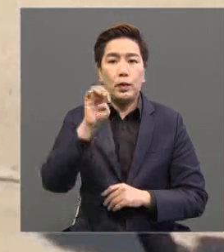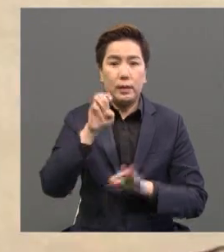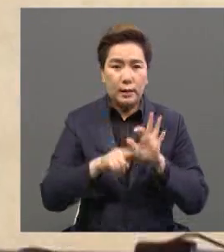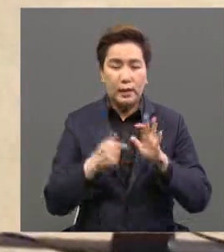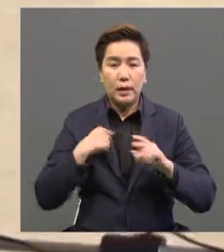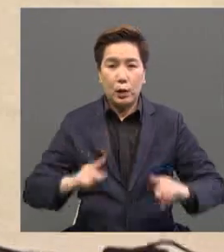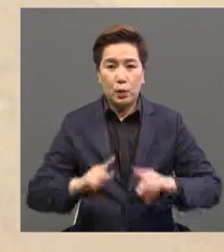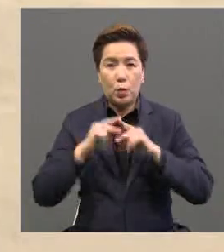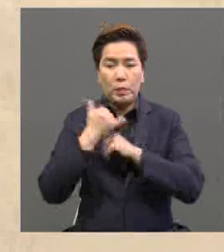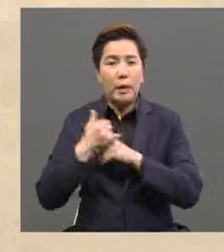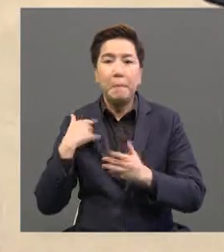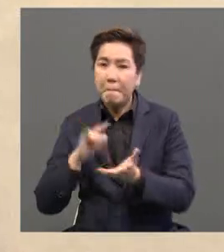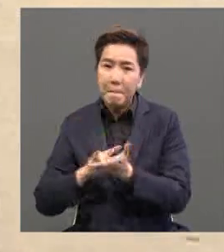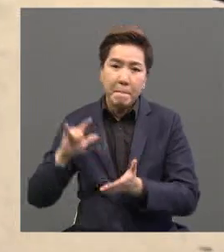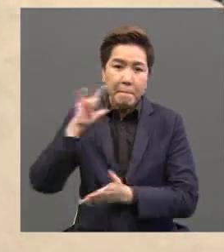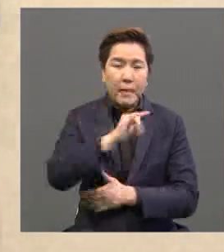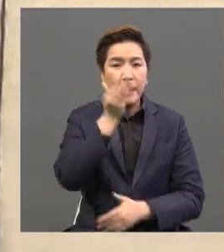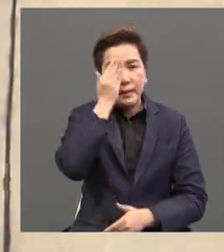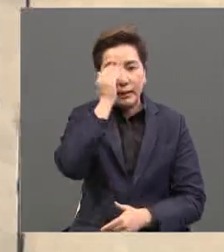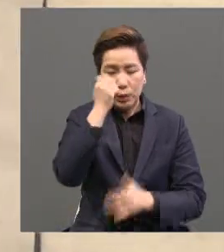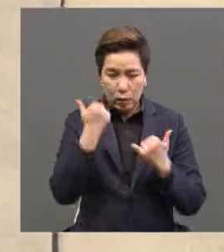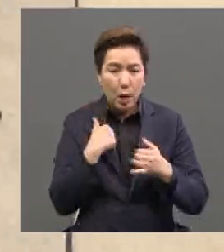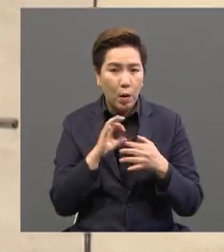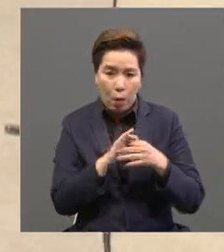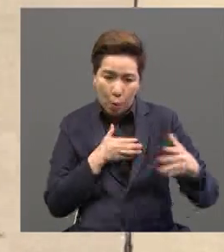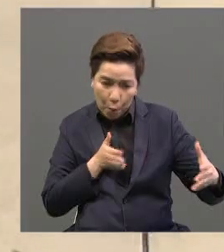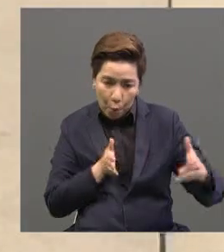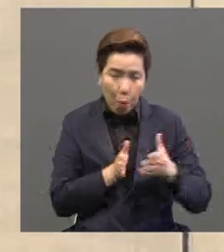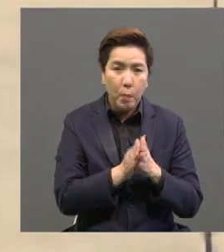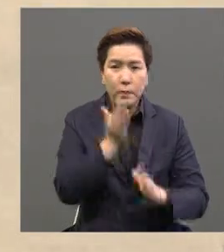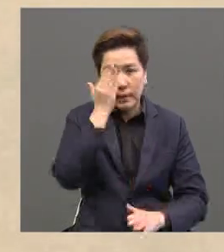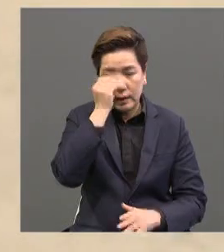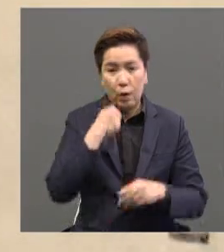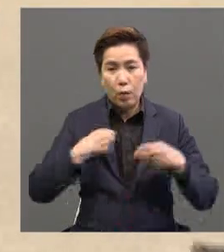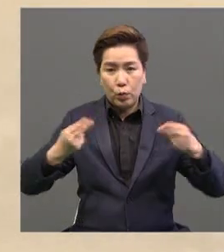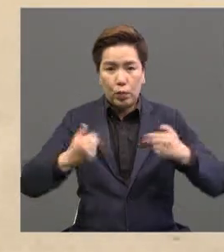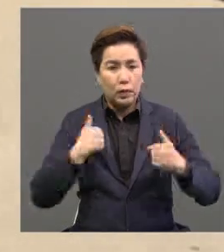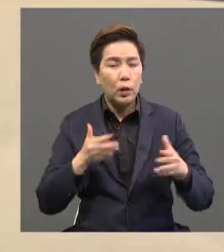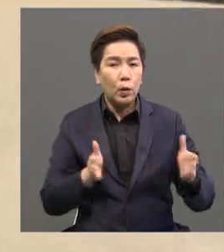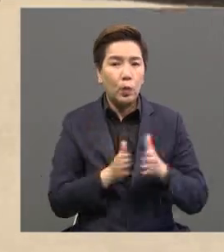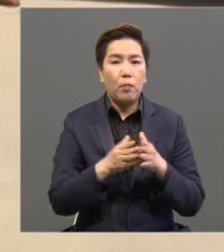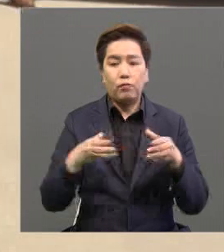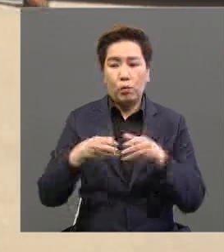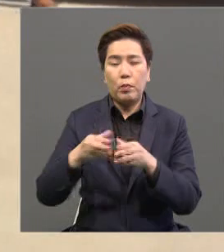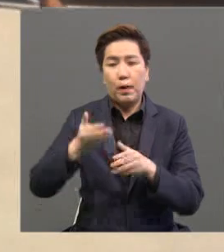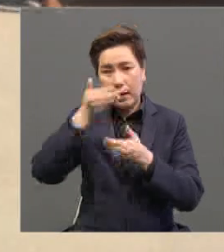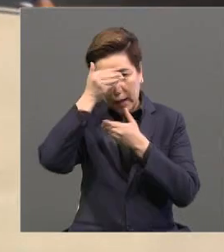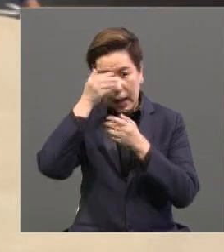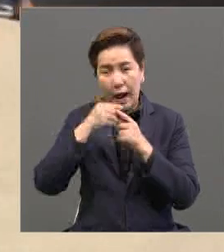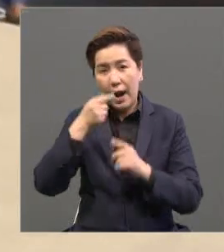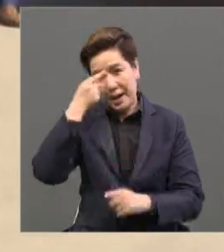สหรัฐเดินทางยืนอิสราเอลในวันนี้เพื่อแสดงความเป็นหนึ่งเดียวกับอิสราเอลในการทำสงครามกับกลุ่มฮามาส